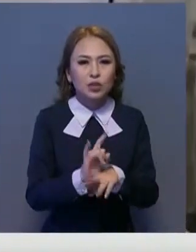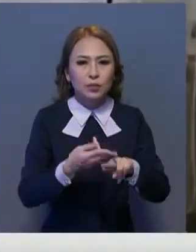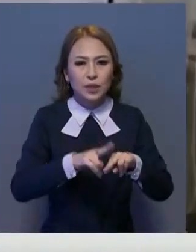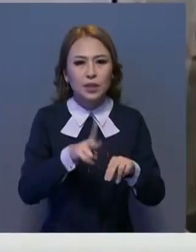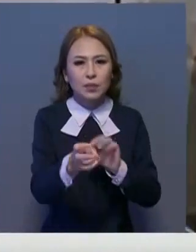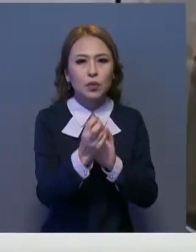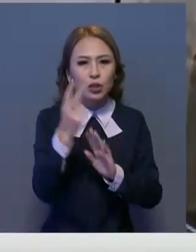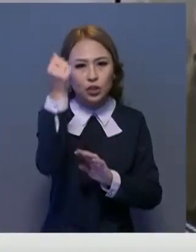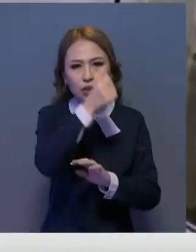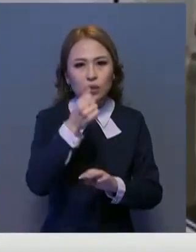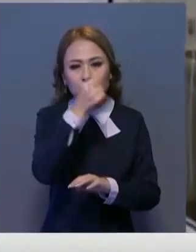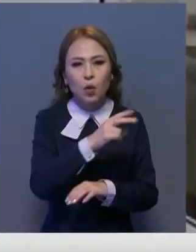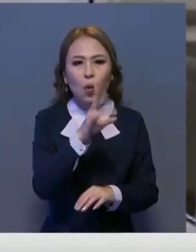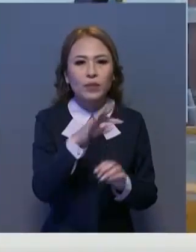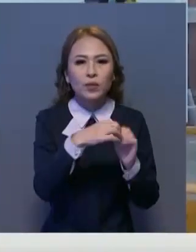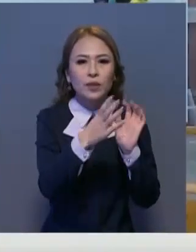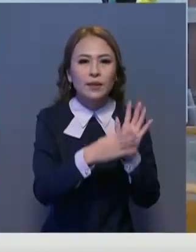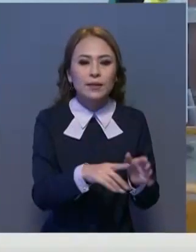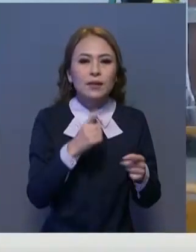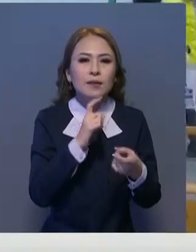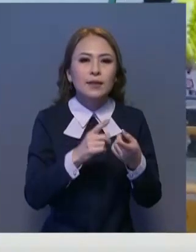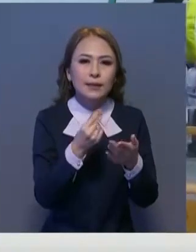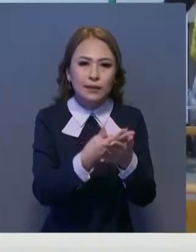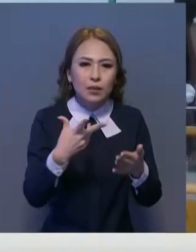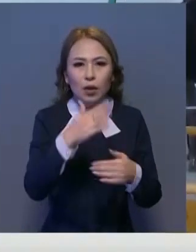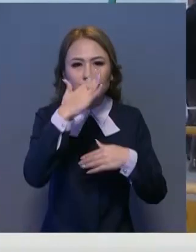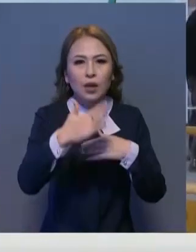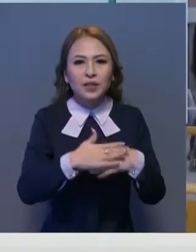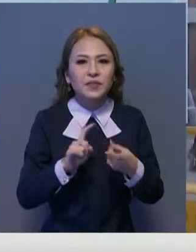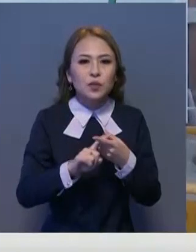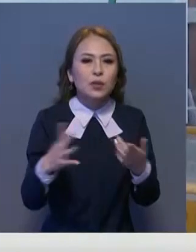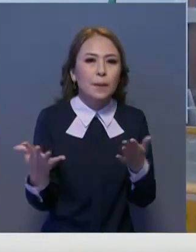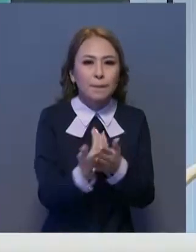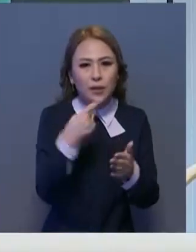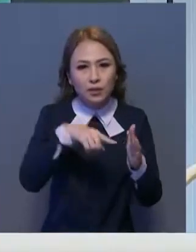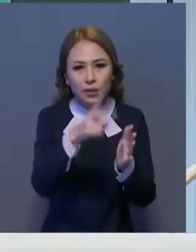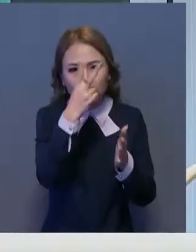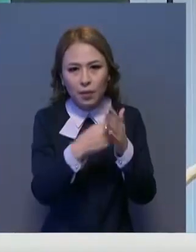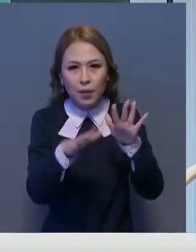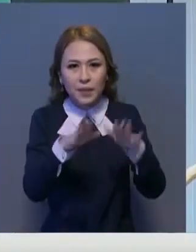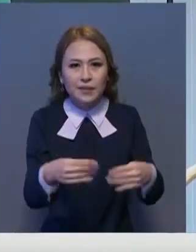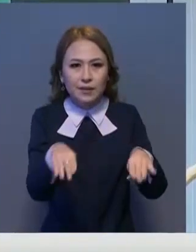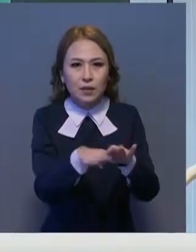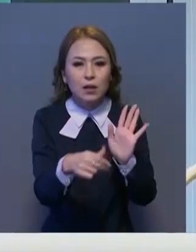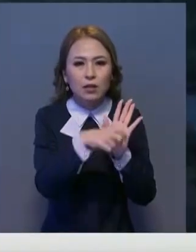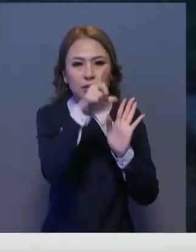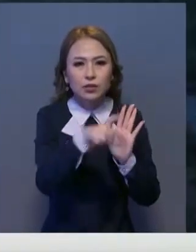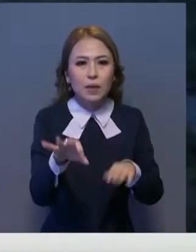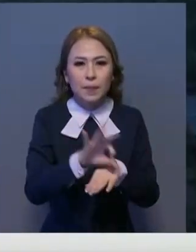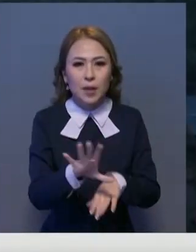және 2012 жылы COVID-19-ға генетикалық жақын вирус табылған үңгірде жабылған. Ол дертке 6